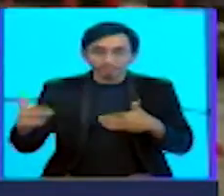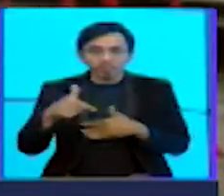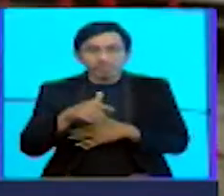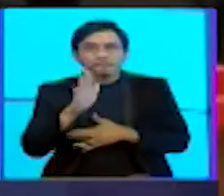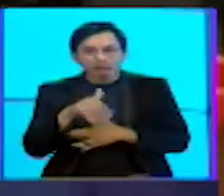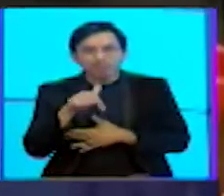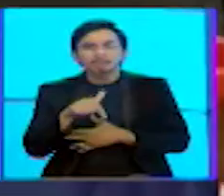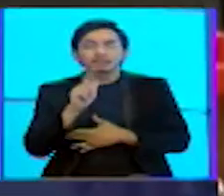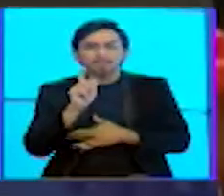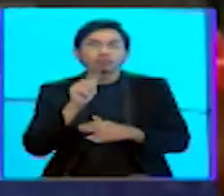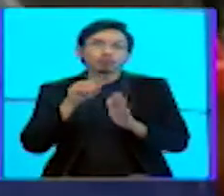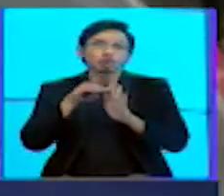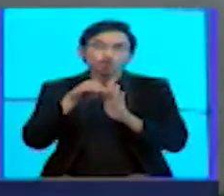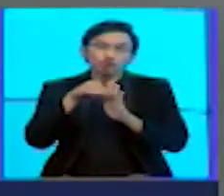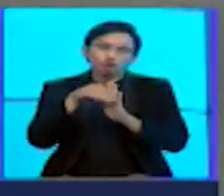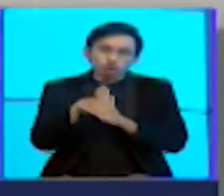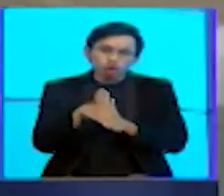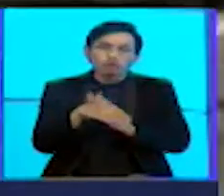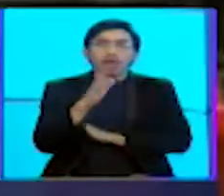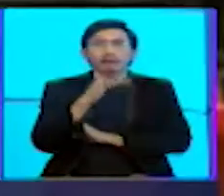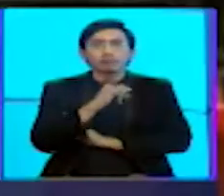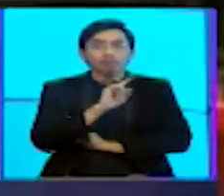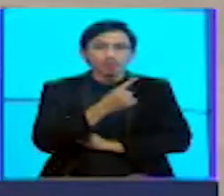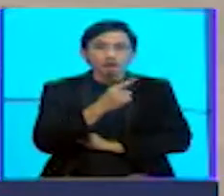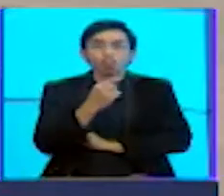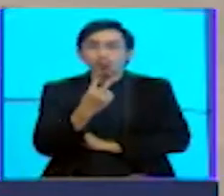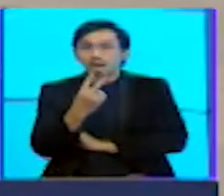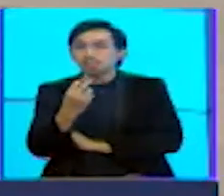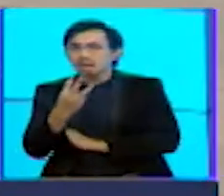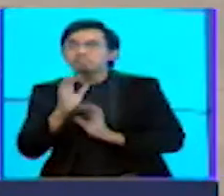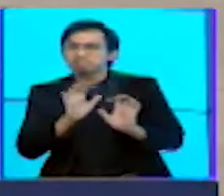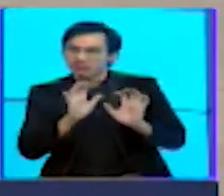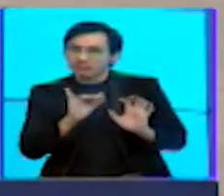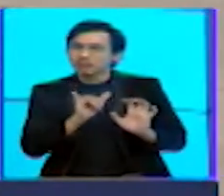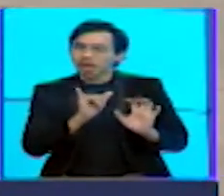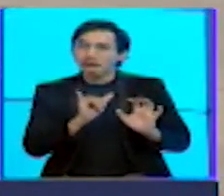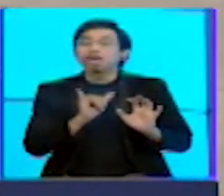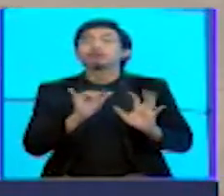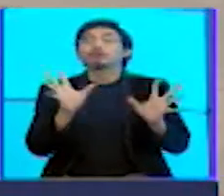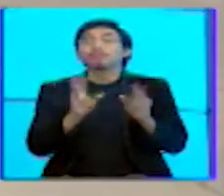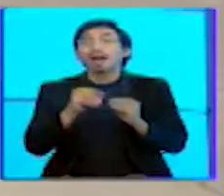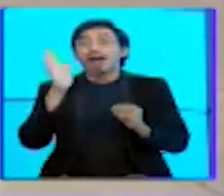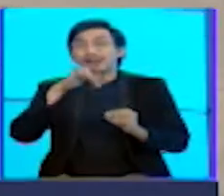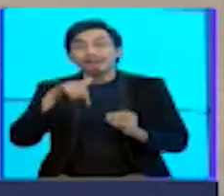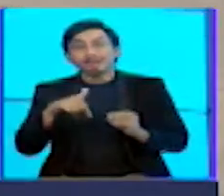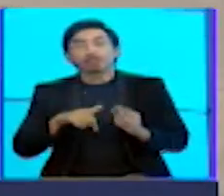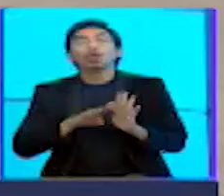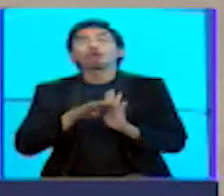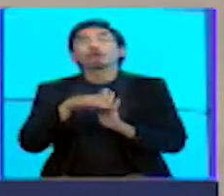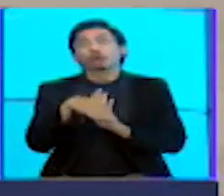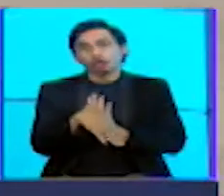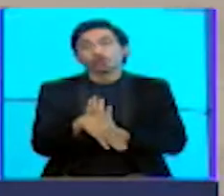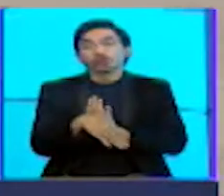bila dibandingkan dari hari pertama, kedua, hingga pada hari ketiga ini. Diharapkan bersama-sama bahwa setiap pengendara atau